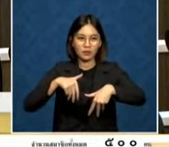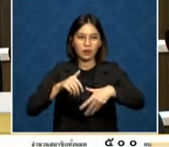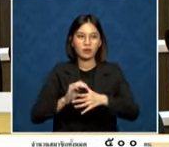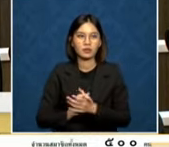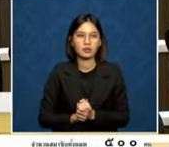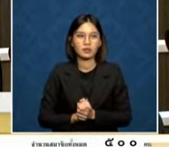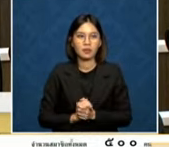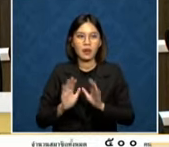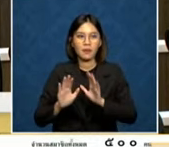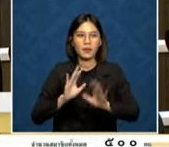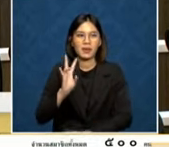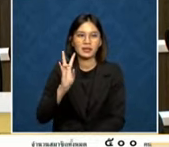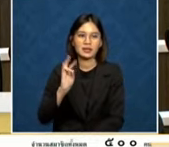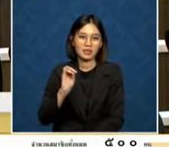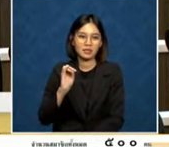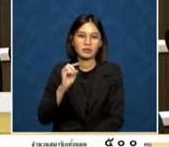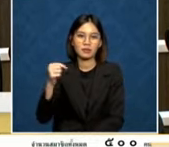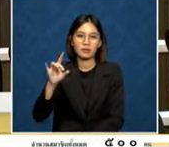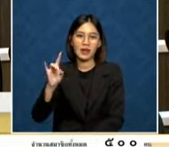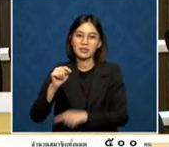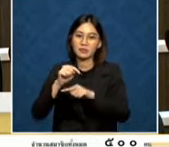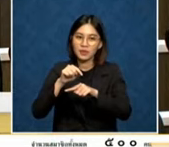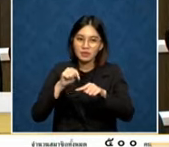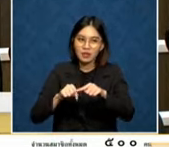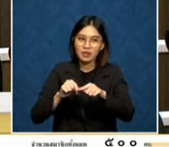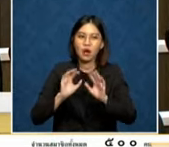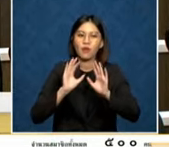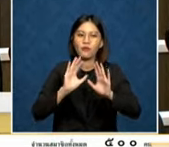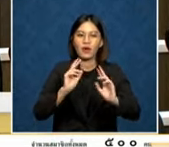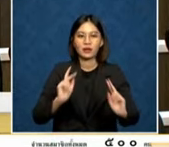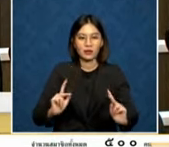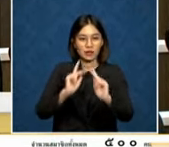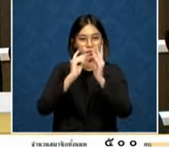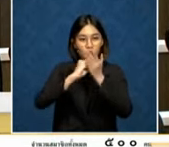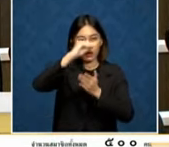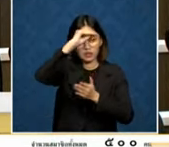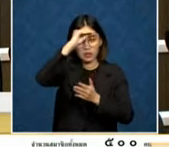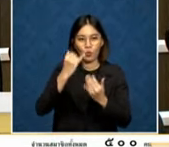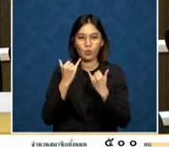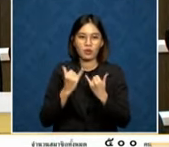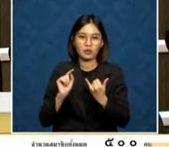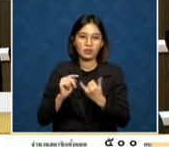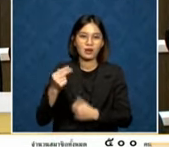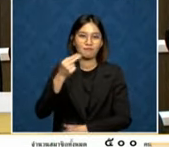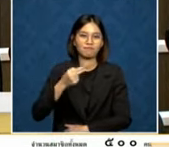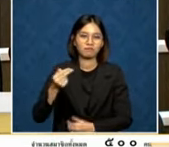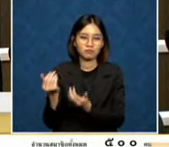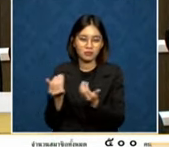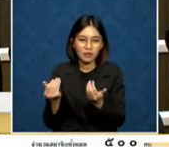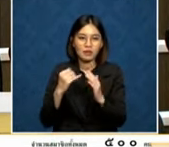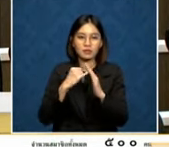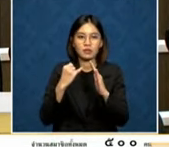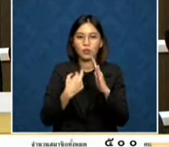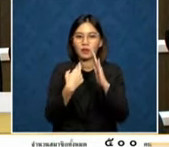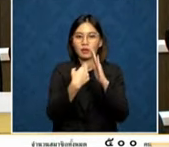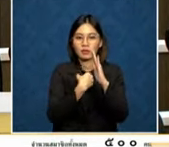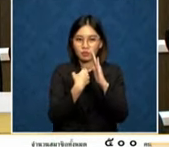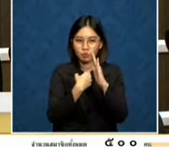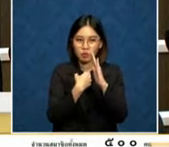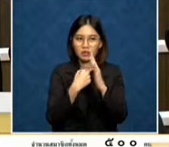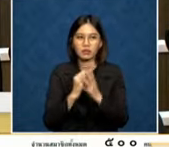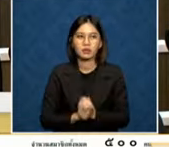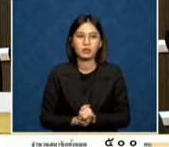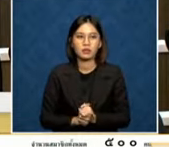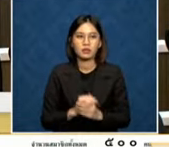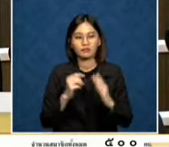ประมาณ 7-8 10%ค่ะแล้วก็ฝากกระทรวงศึกษานะคะวันนี้ลูกหลานของจังหวัดราชบุรีที่